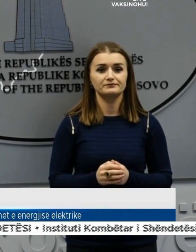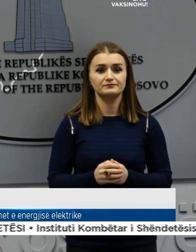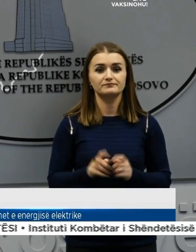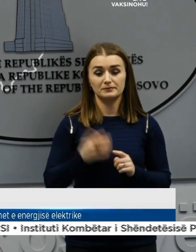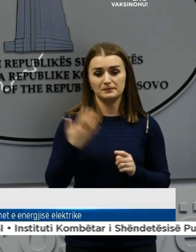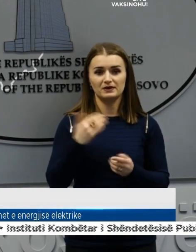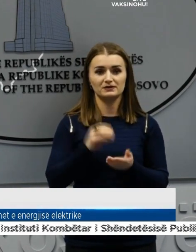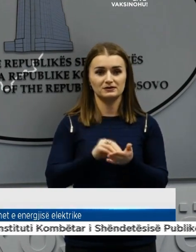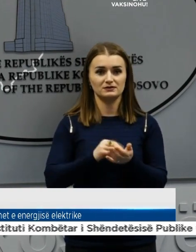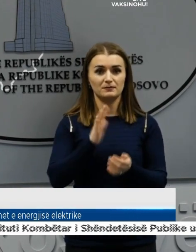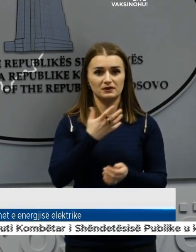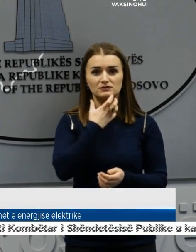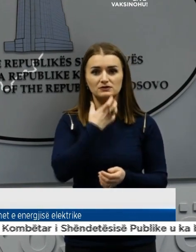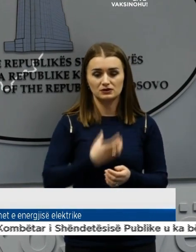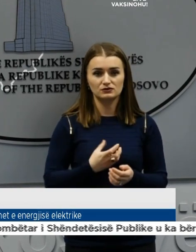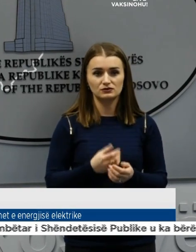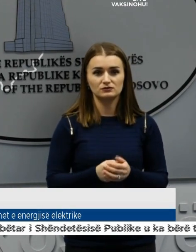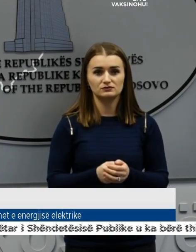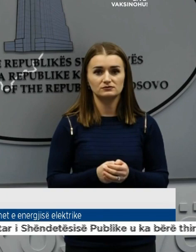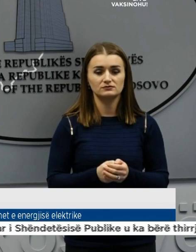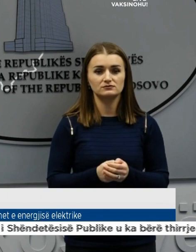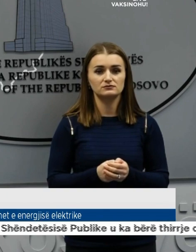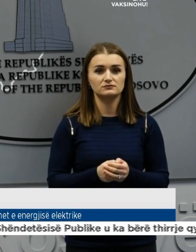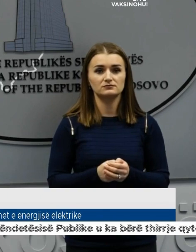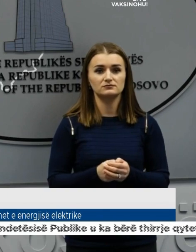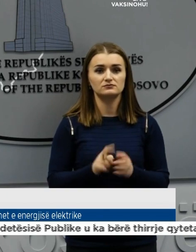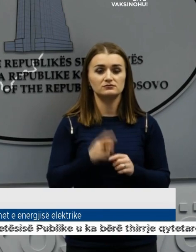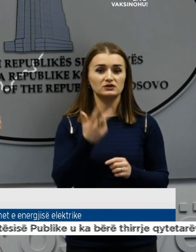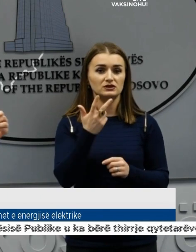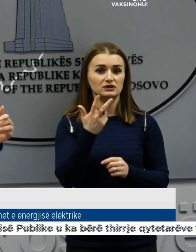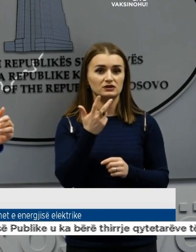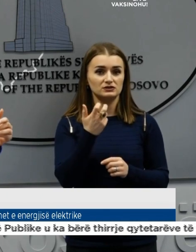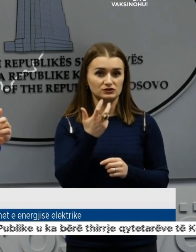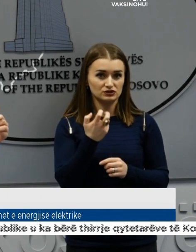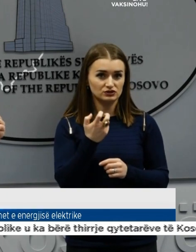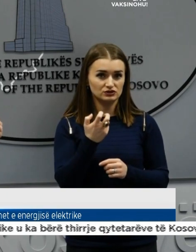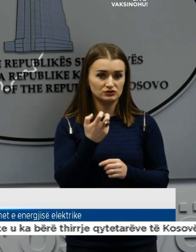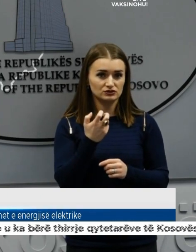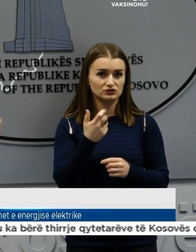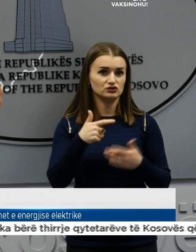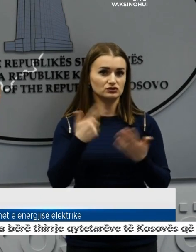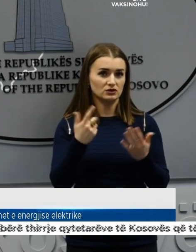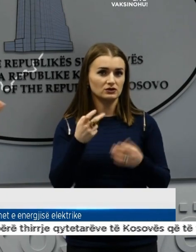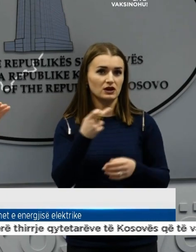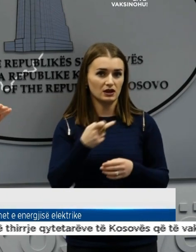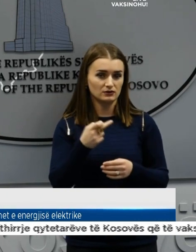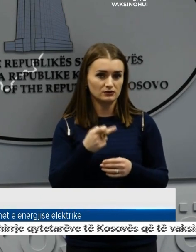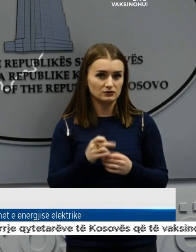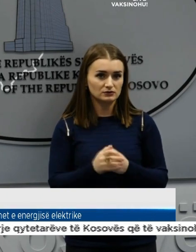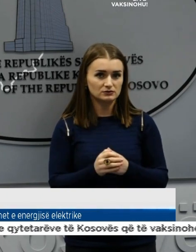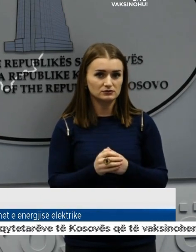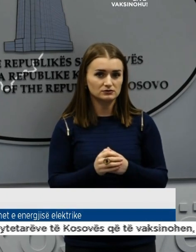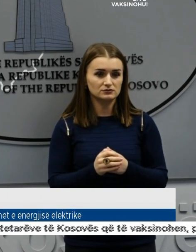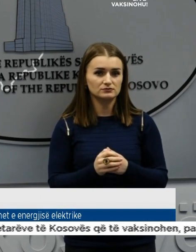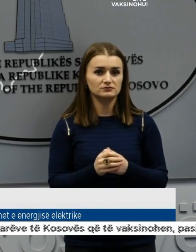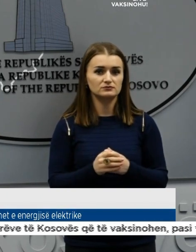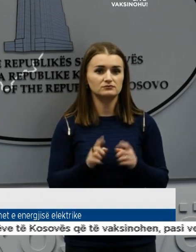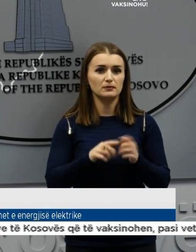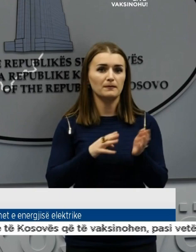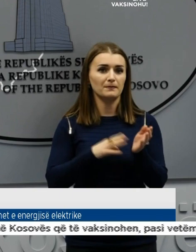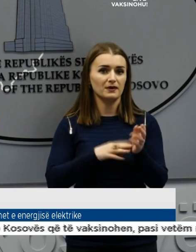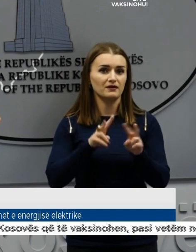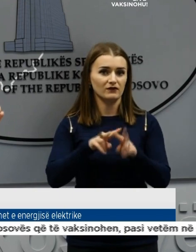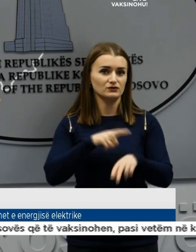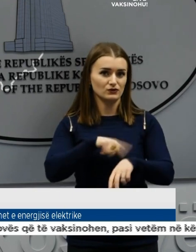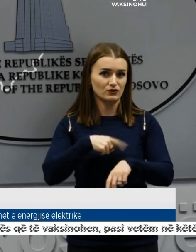në konferencën e fundit, ka qenë 307 euro për kërkesën bazë, për megavatorë, ndërsa